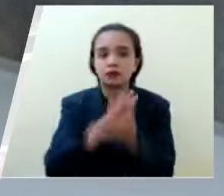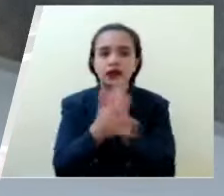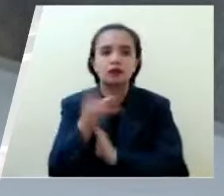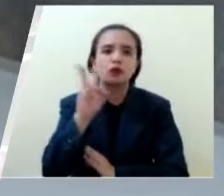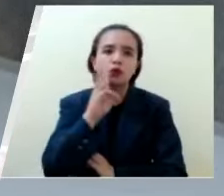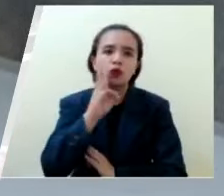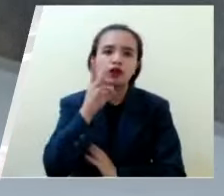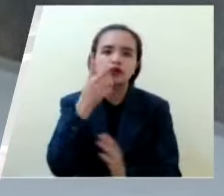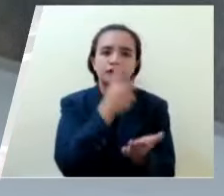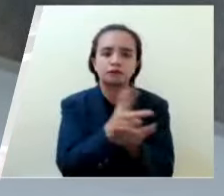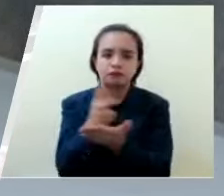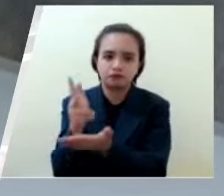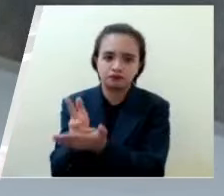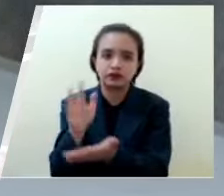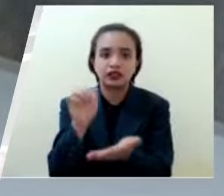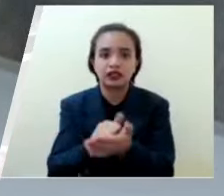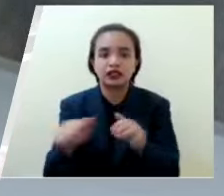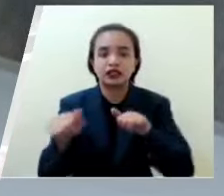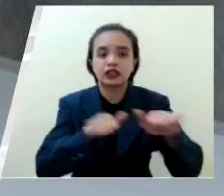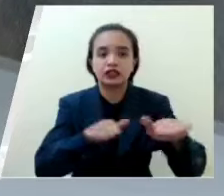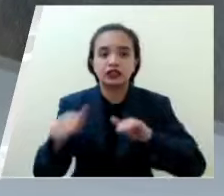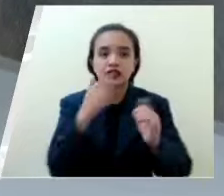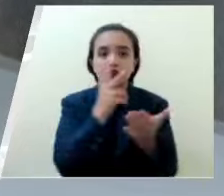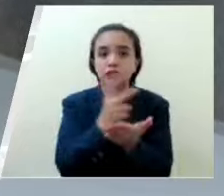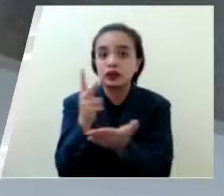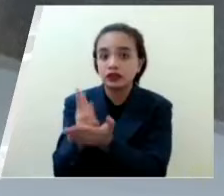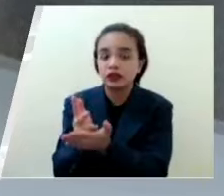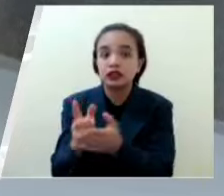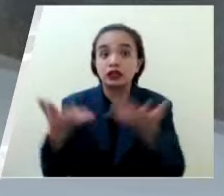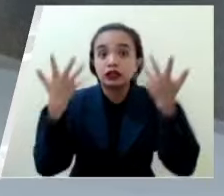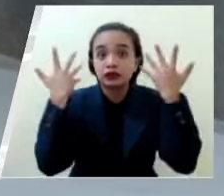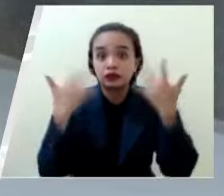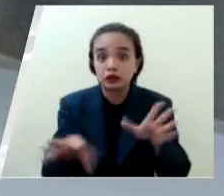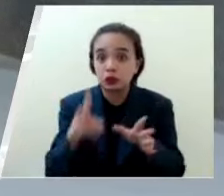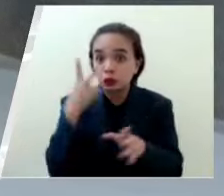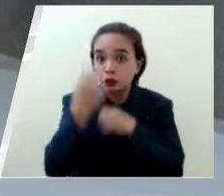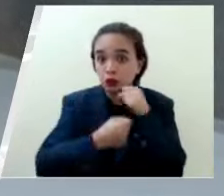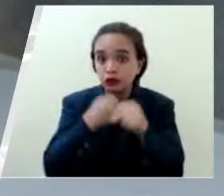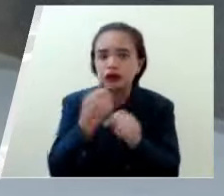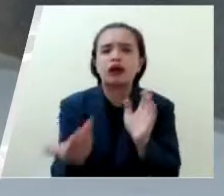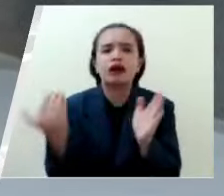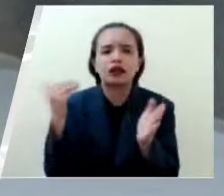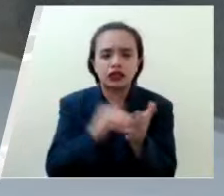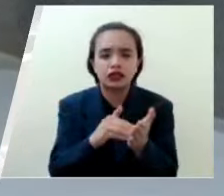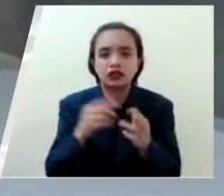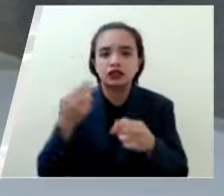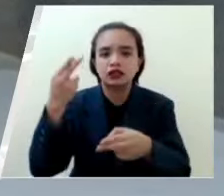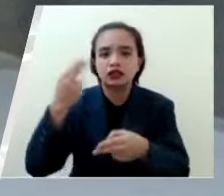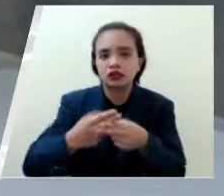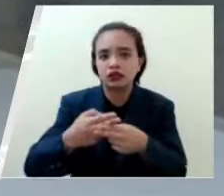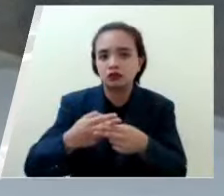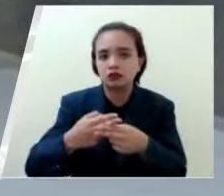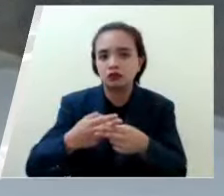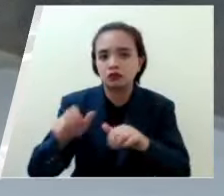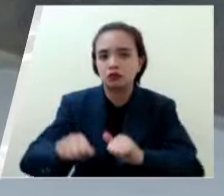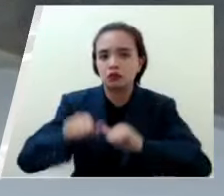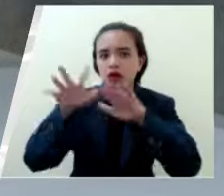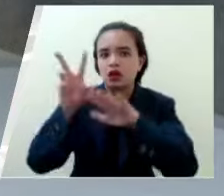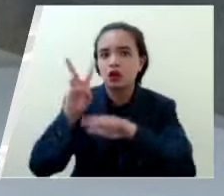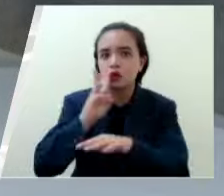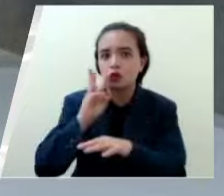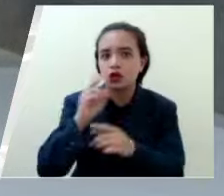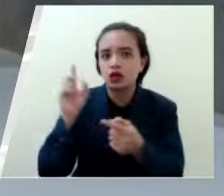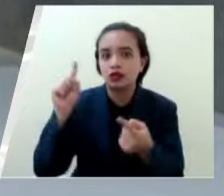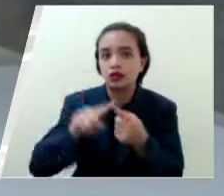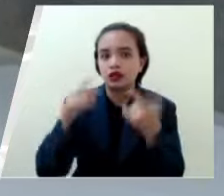Binalik din ang pangalang Action Park noong 2014. At matapos na ang 2 taon, muli itong pinangalan ng Mountain Creek Water Park hanggang sa